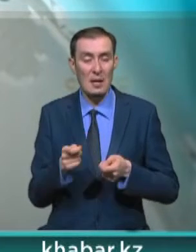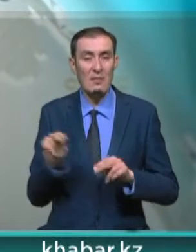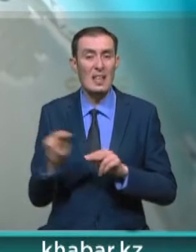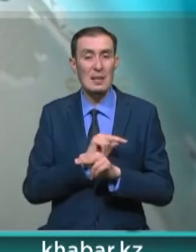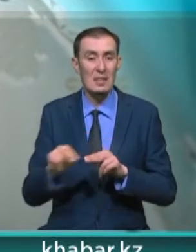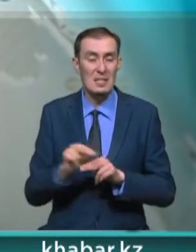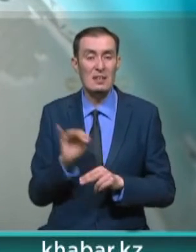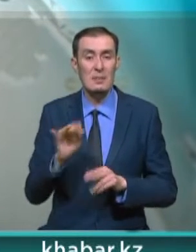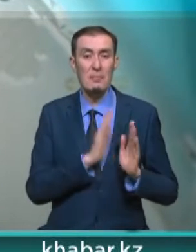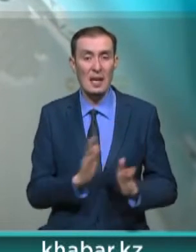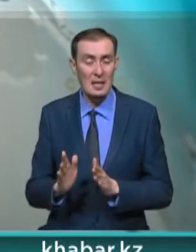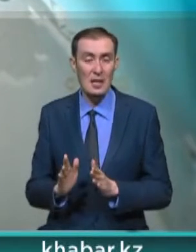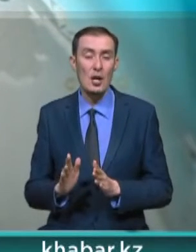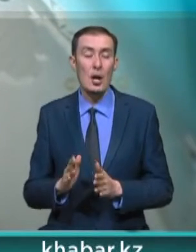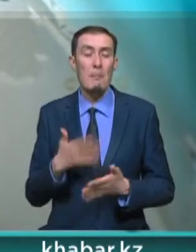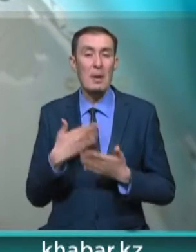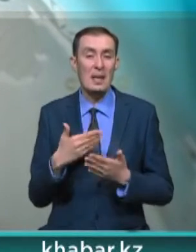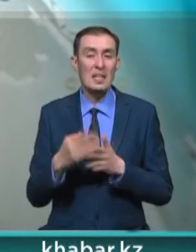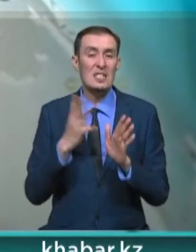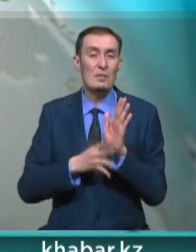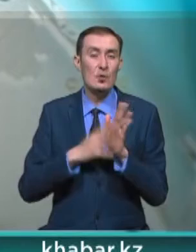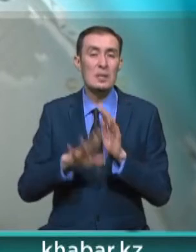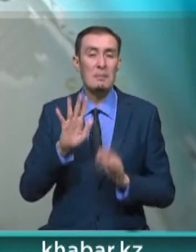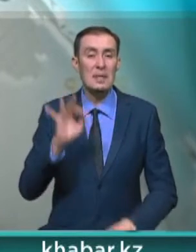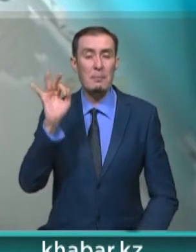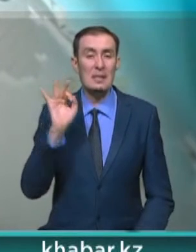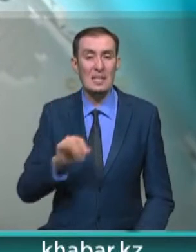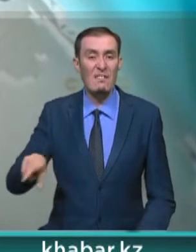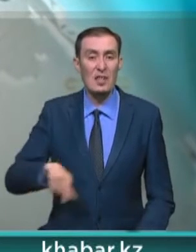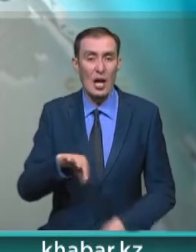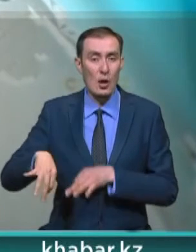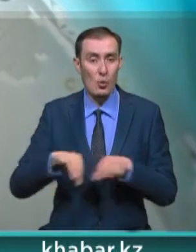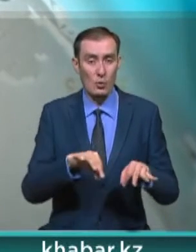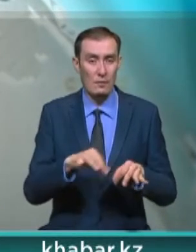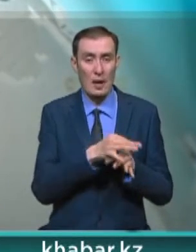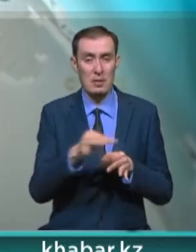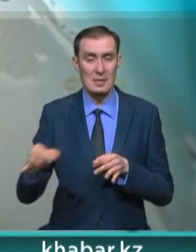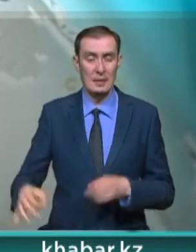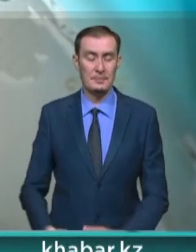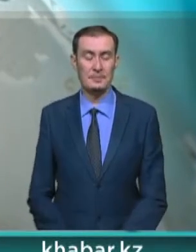отремонтировать и привести в порядок порядка 95 процентов дорог на местах